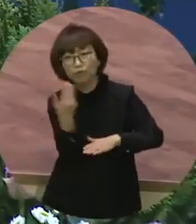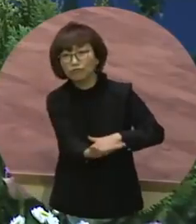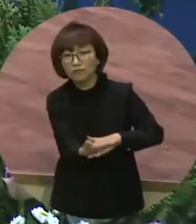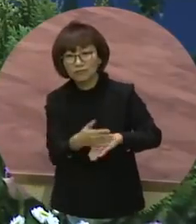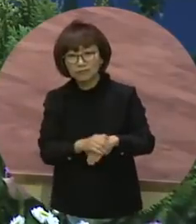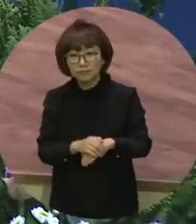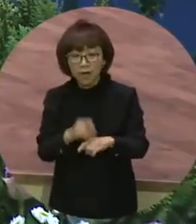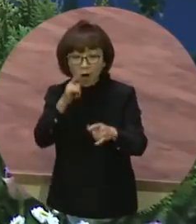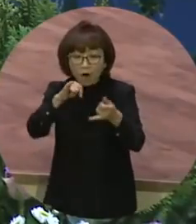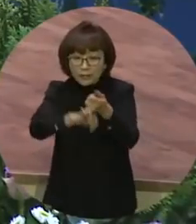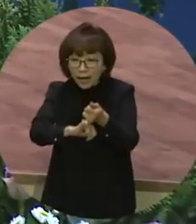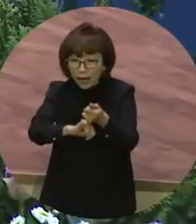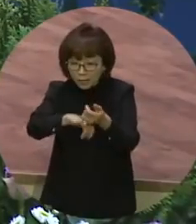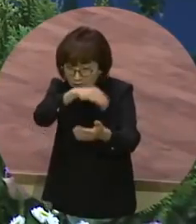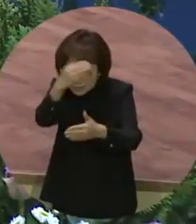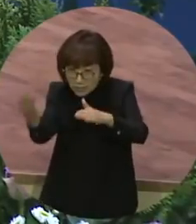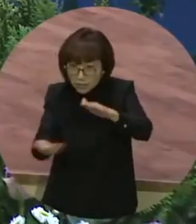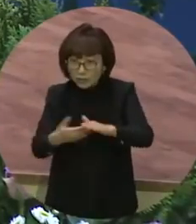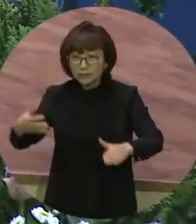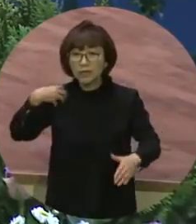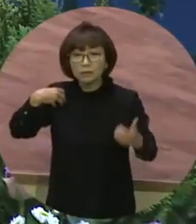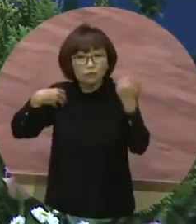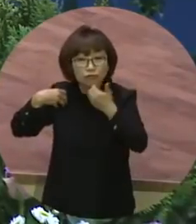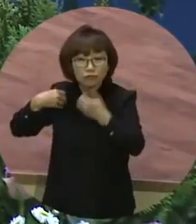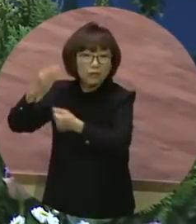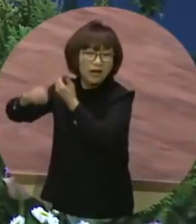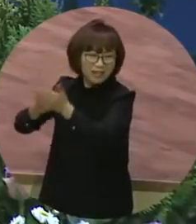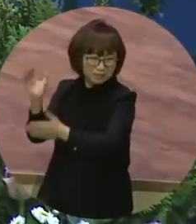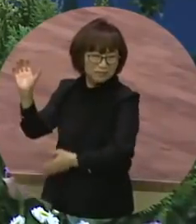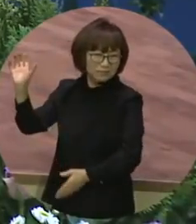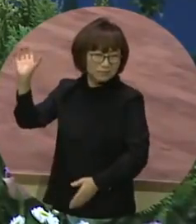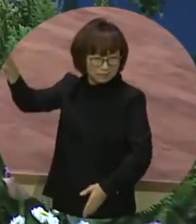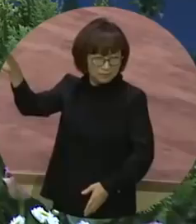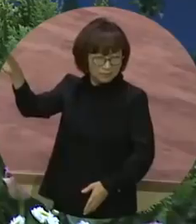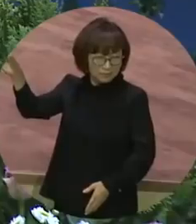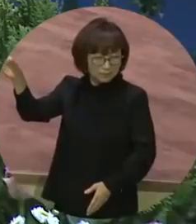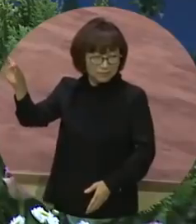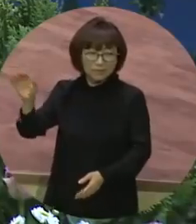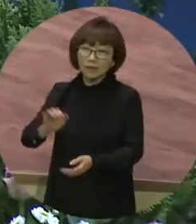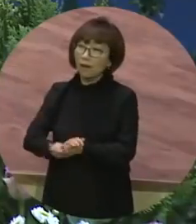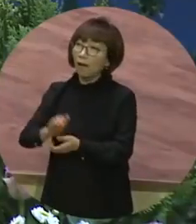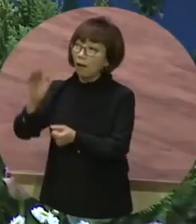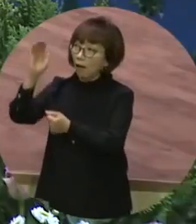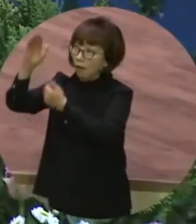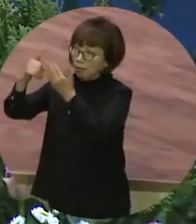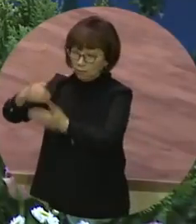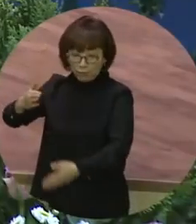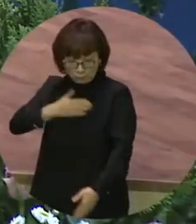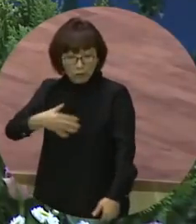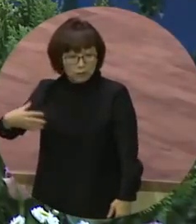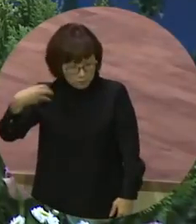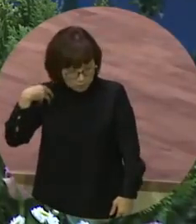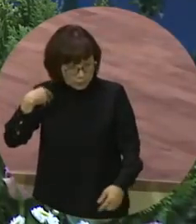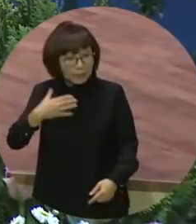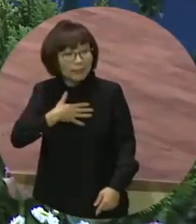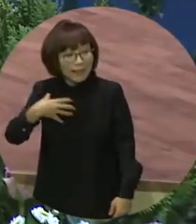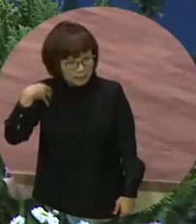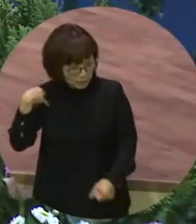모든 책임을요, 하나님이 지시겠다는 겁니다, 바로. 하나님, 내가 책임지겠다.